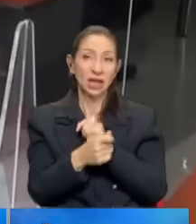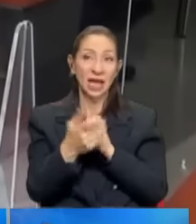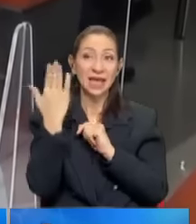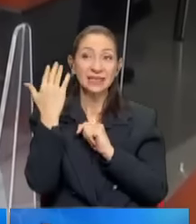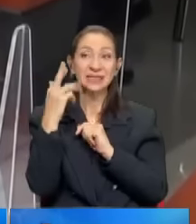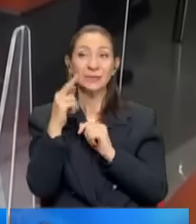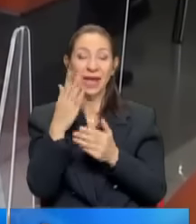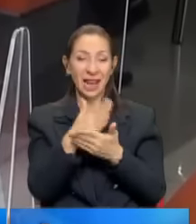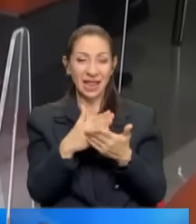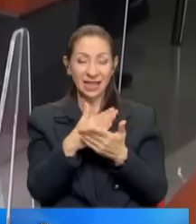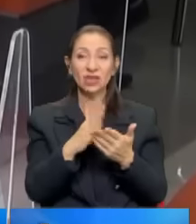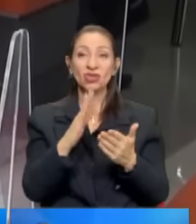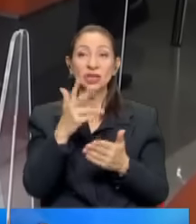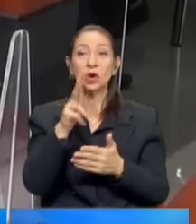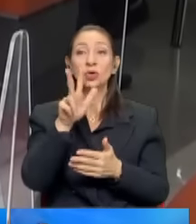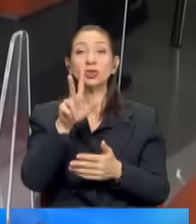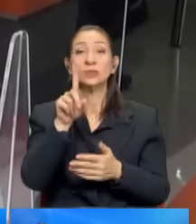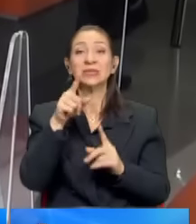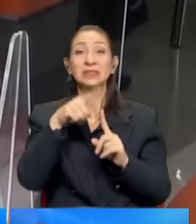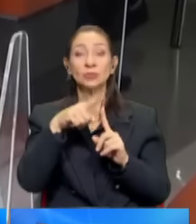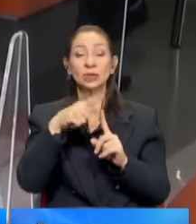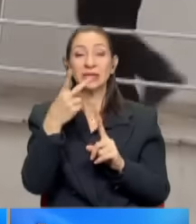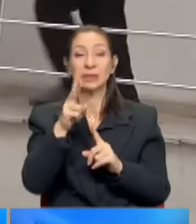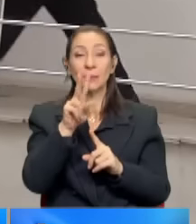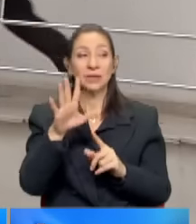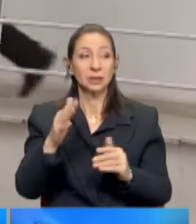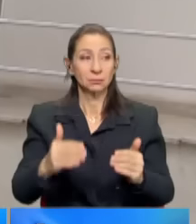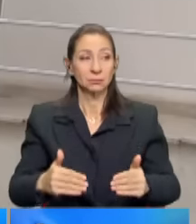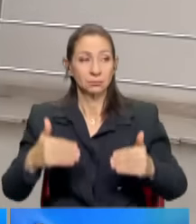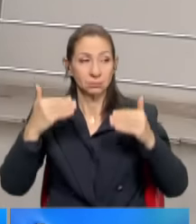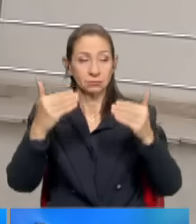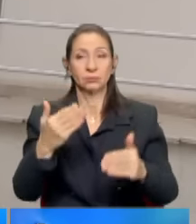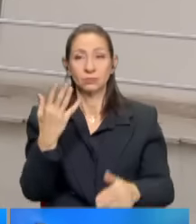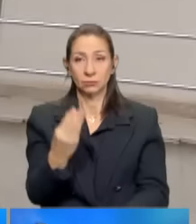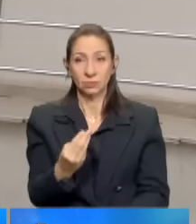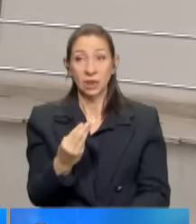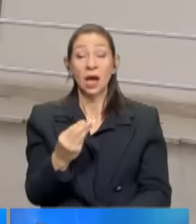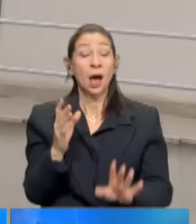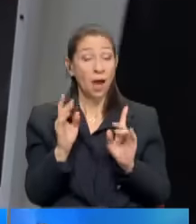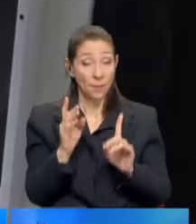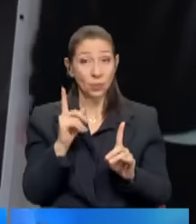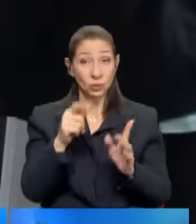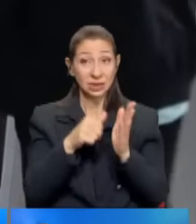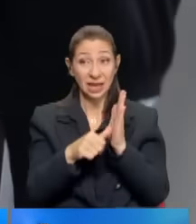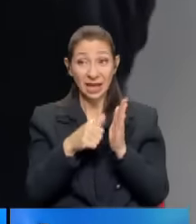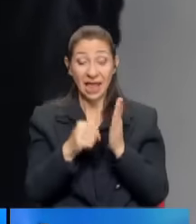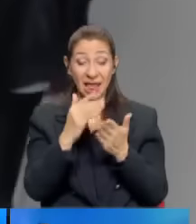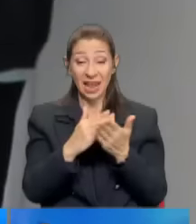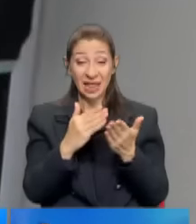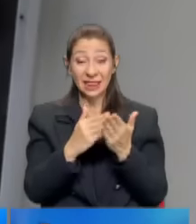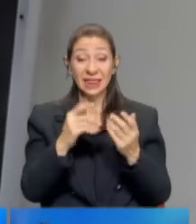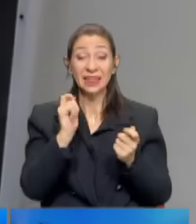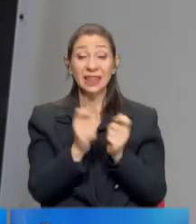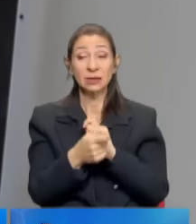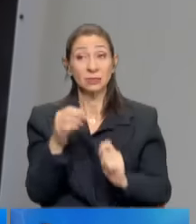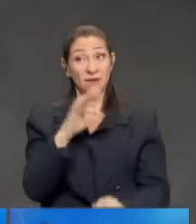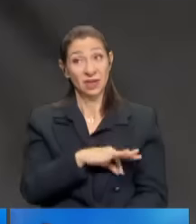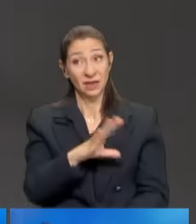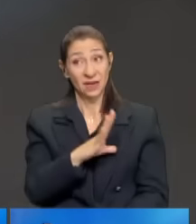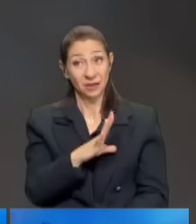eski tip ehliyetlerin geçerliliği 31 Temmuz 2025'te kadar devam edecek Ancak bu tarihe kadar ehliyetleri yenilemekte